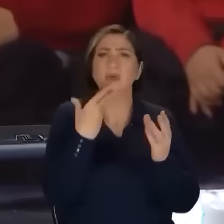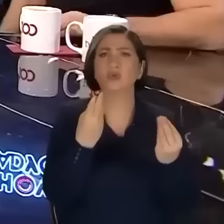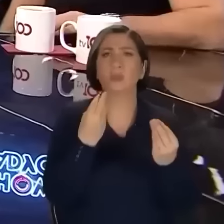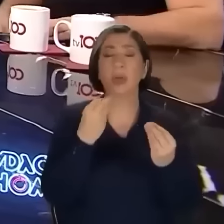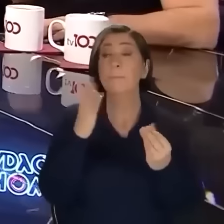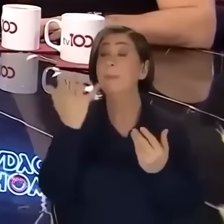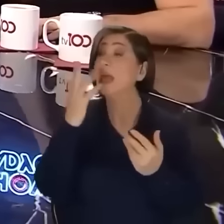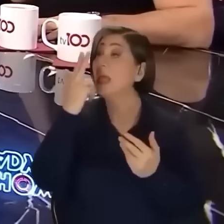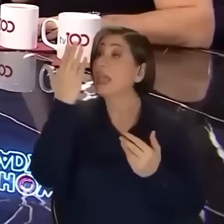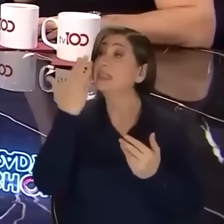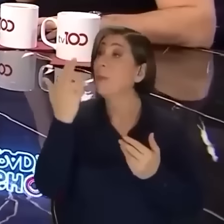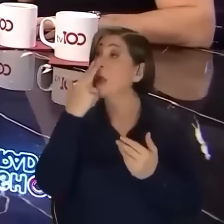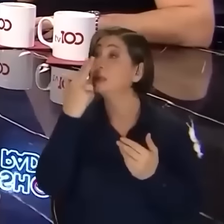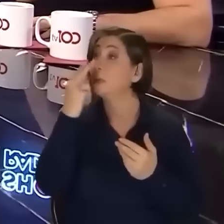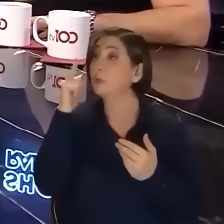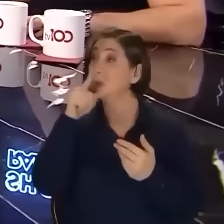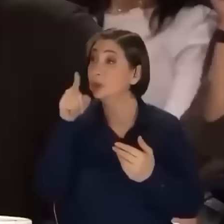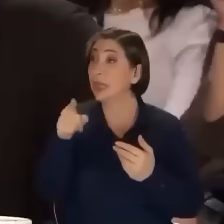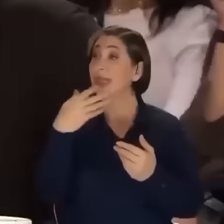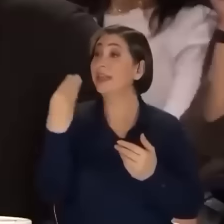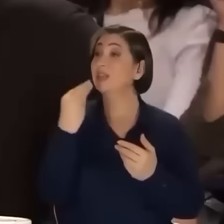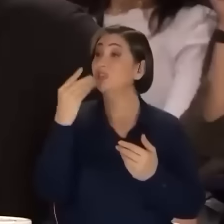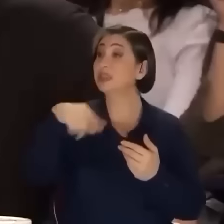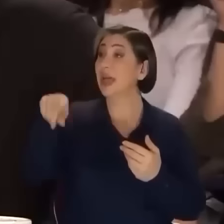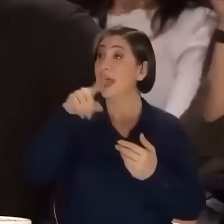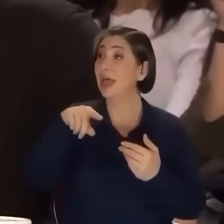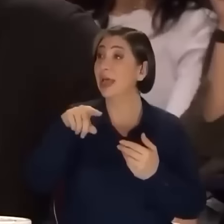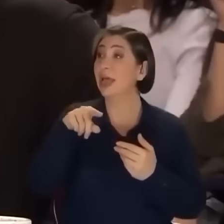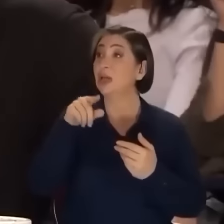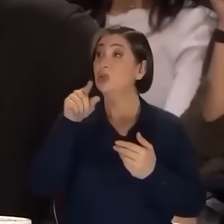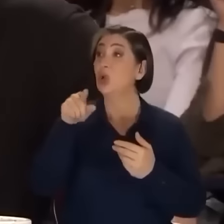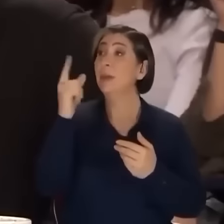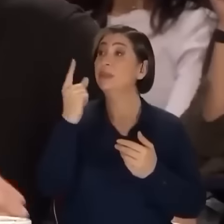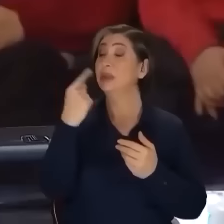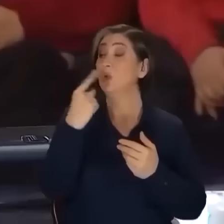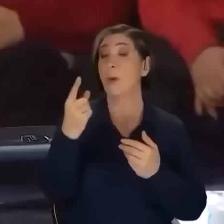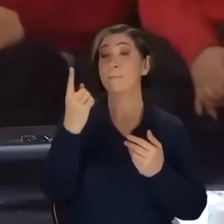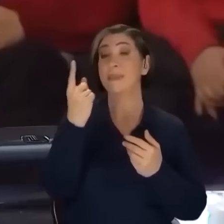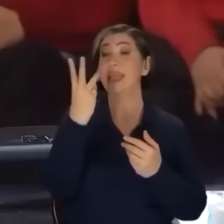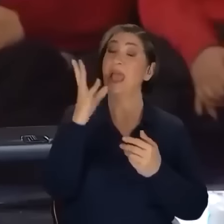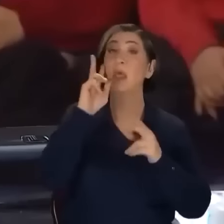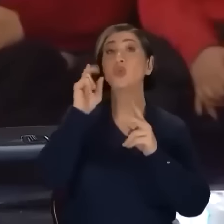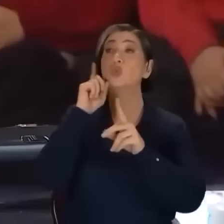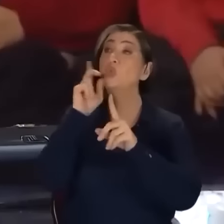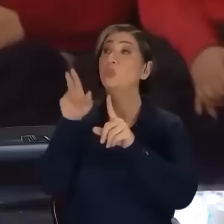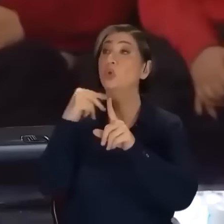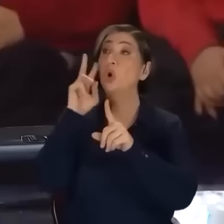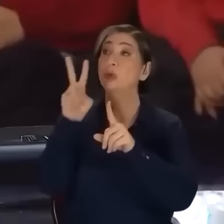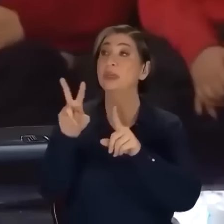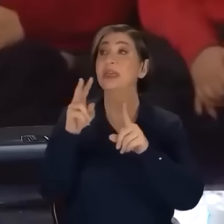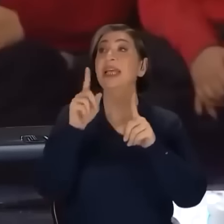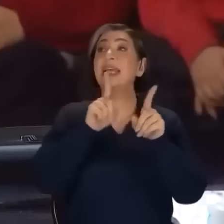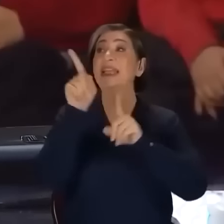ama belki izleme alışkanlıkları açısından yani belki gençler ya şöyle şeyler du bir iki yerde duydum yani diyor ki Eee